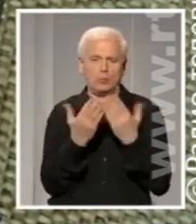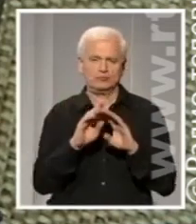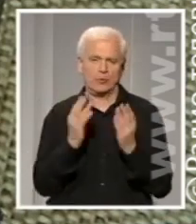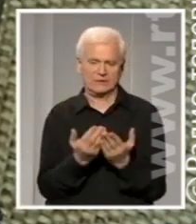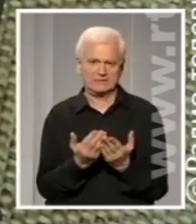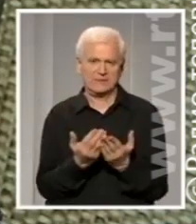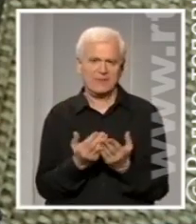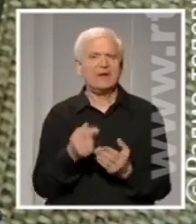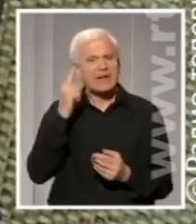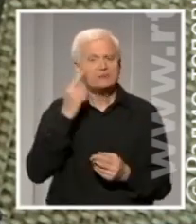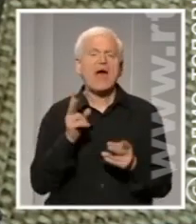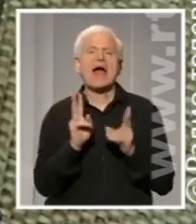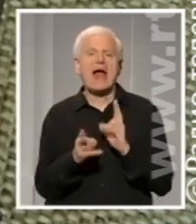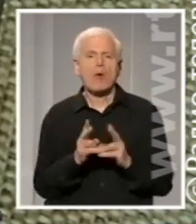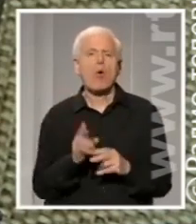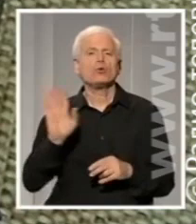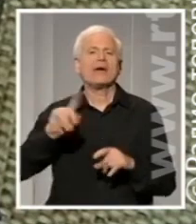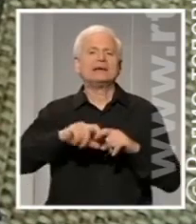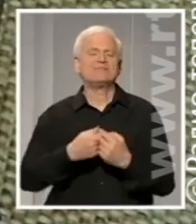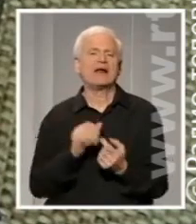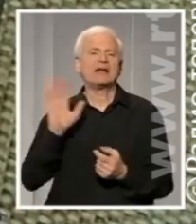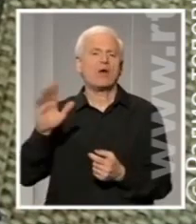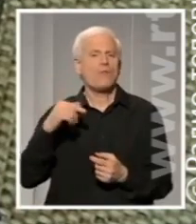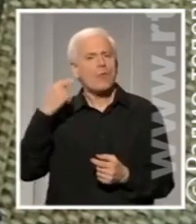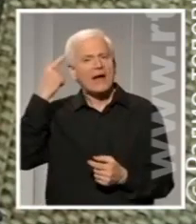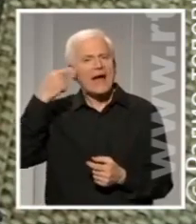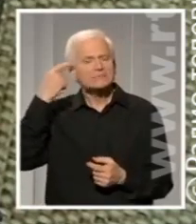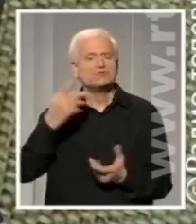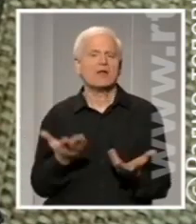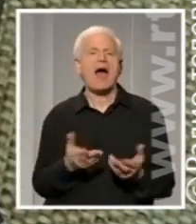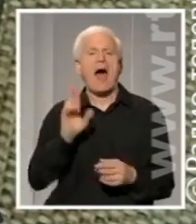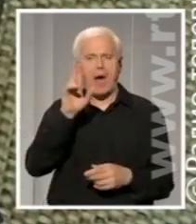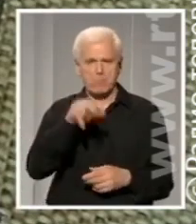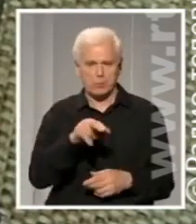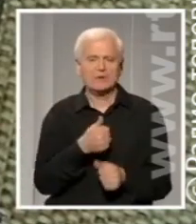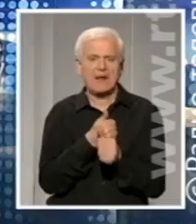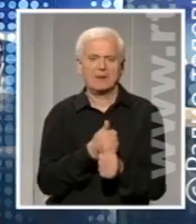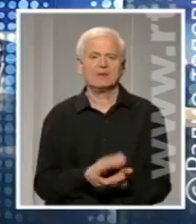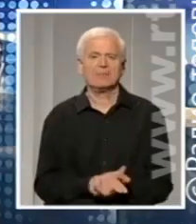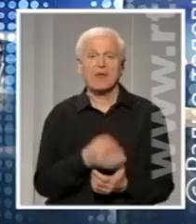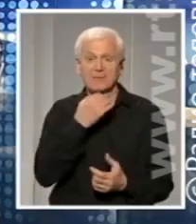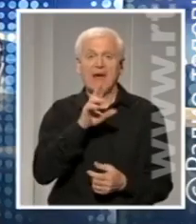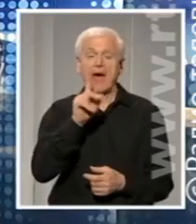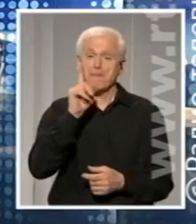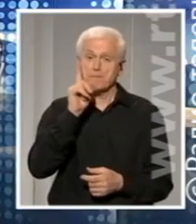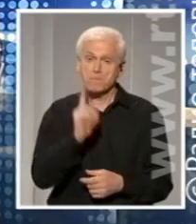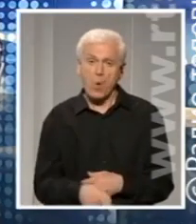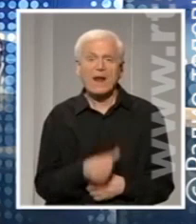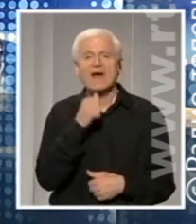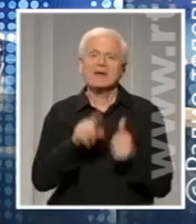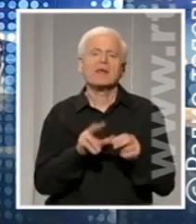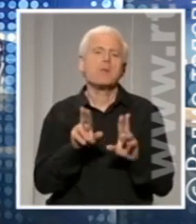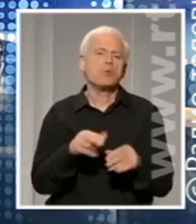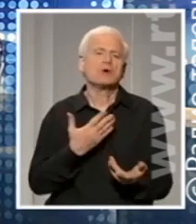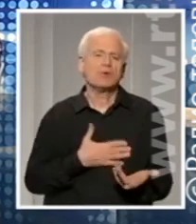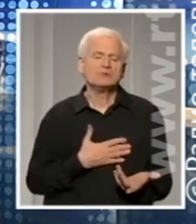Znači, na koji način, to je stvar njegove kreativnosti, ali je moguće. Je li to može ili mora da prati? Po,